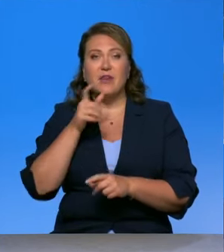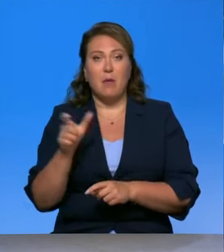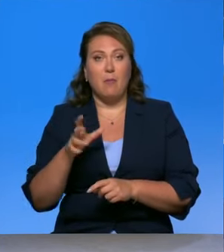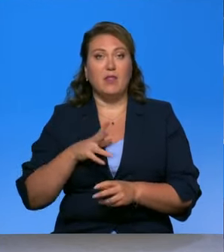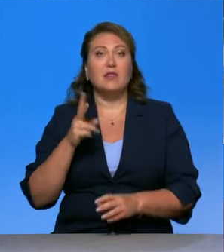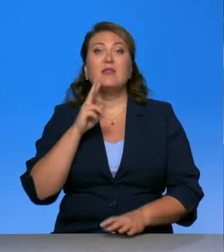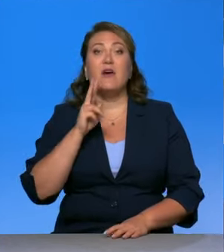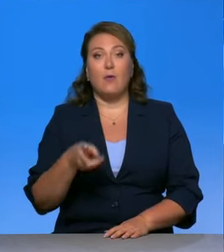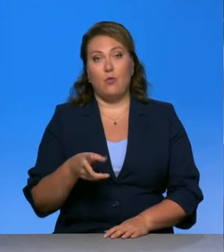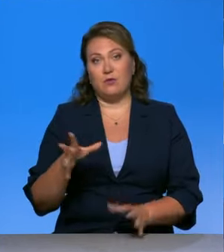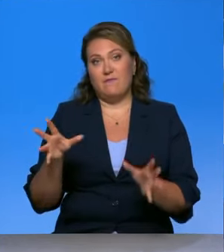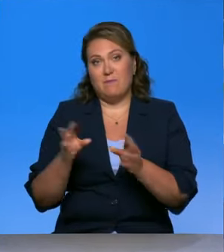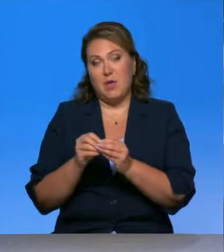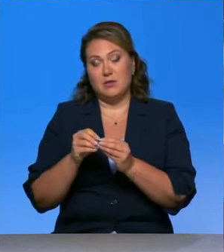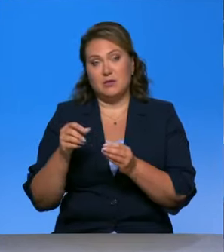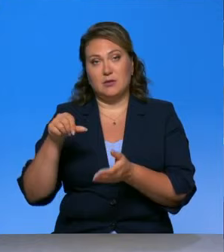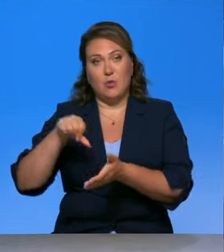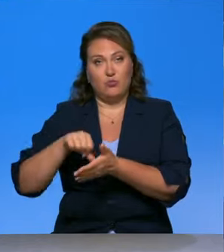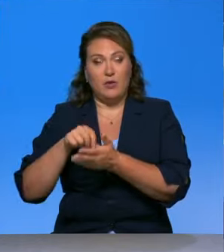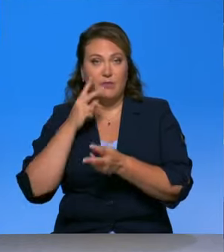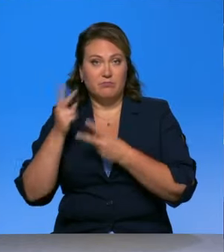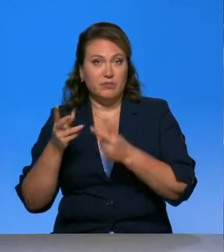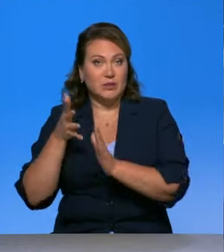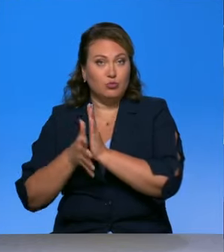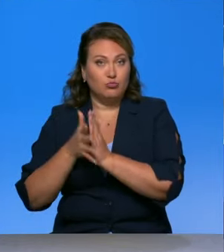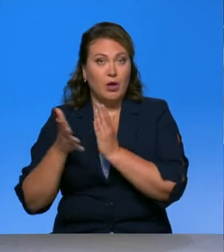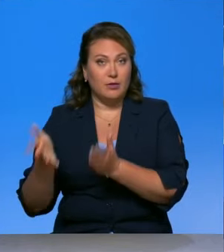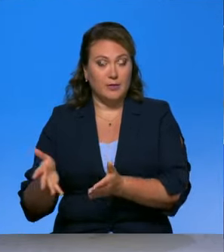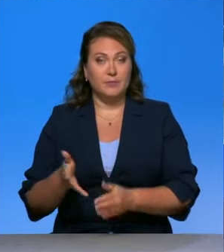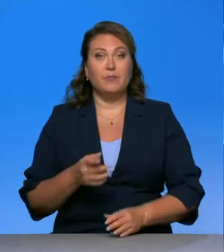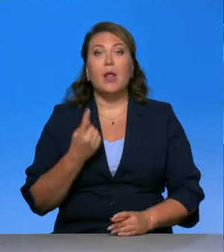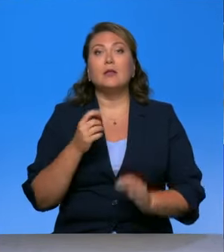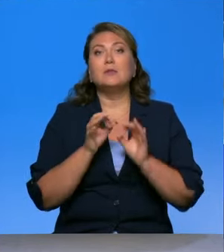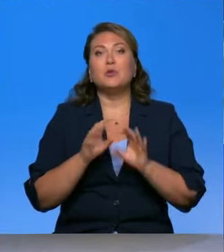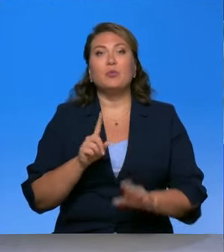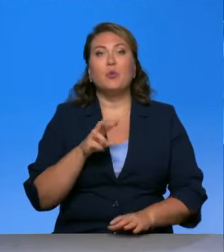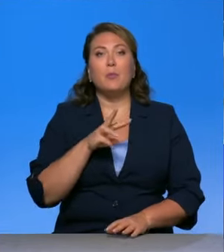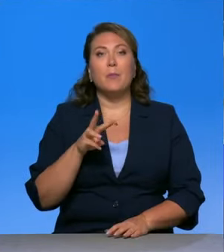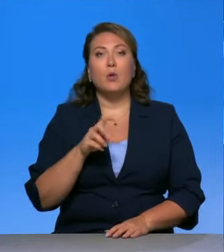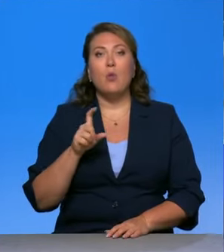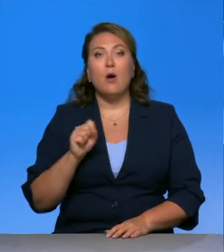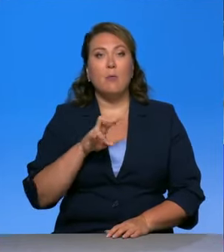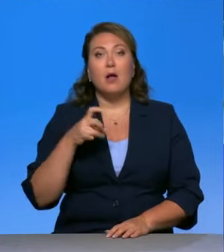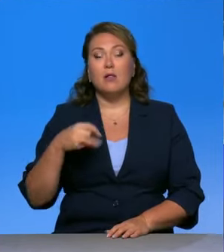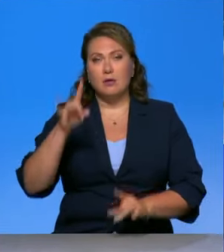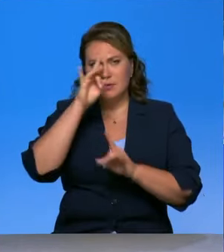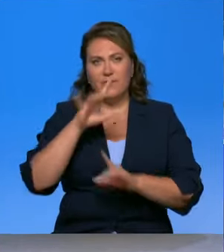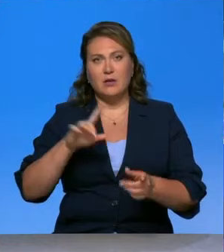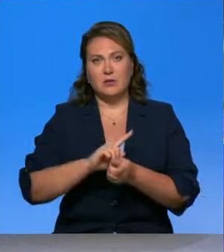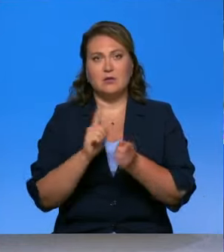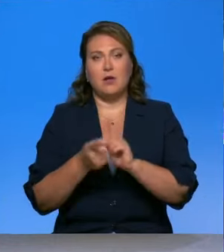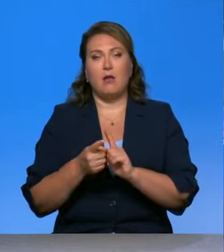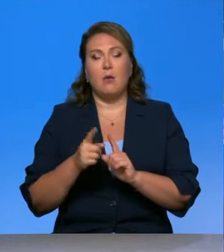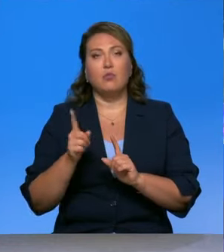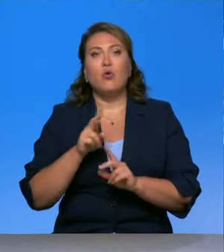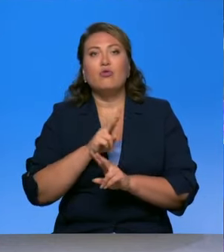было 150 путешествий. И одна из причин, почему он настолько известен стал, потому что никто не ожидал, что он выживет